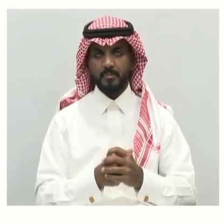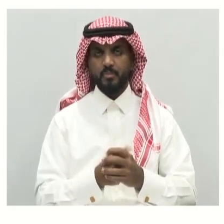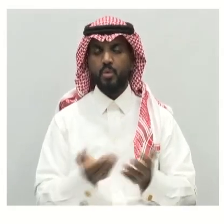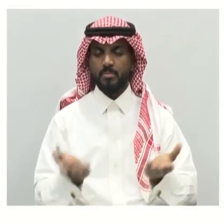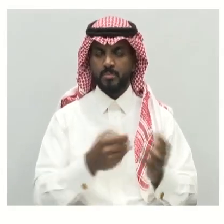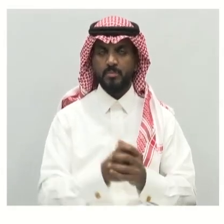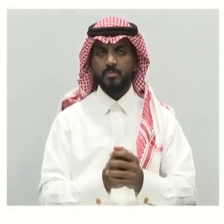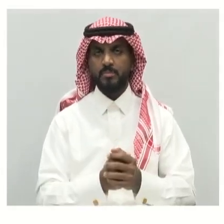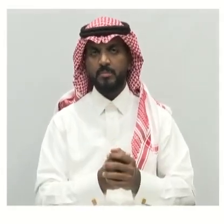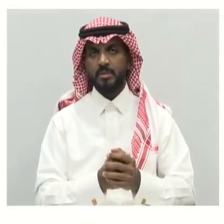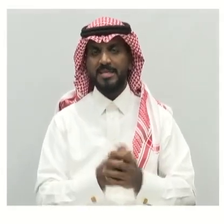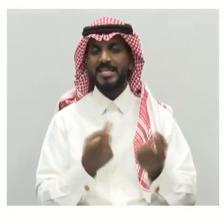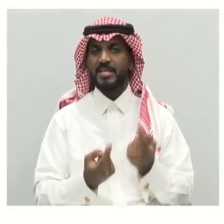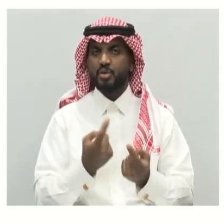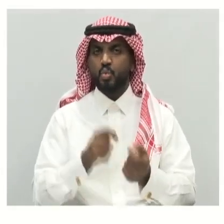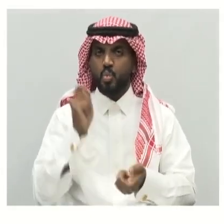اكمل نزرع